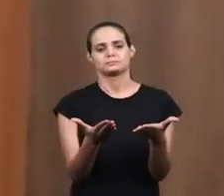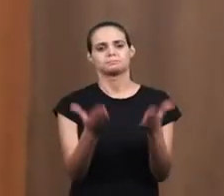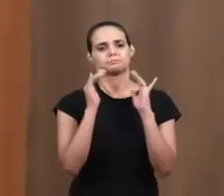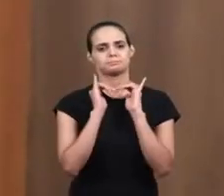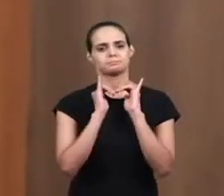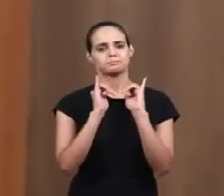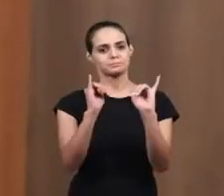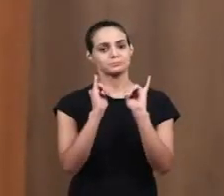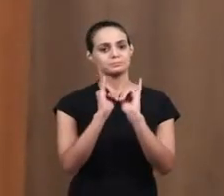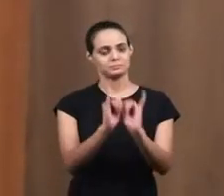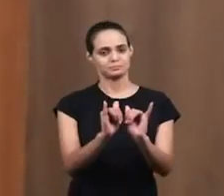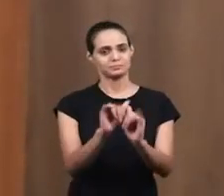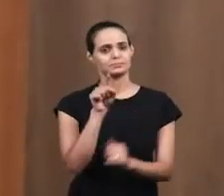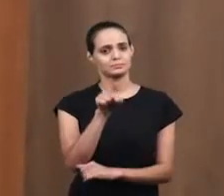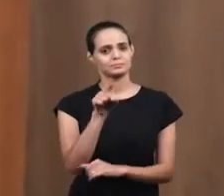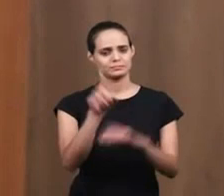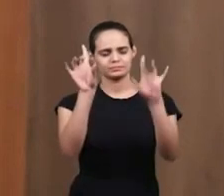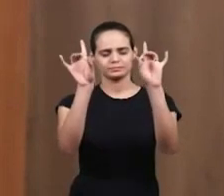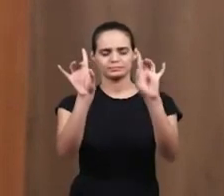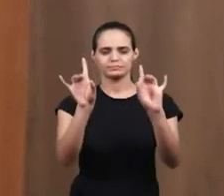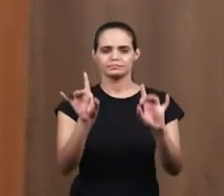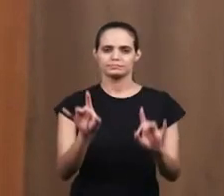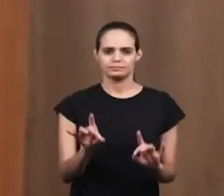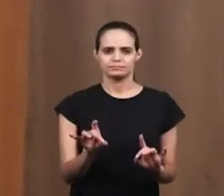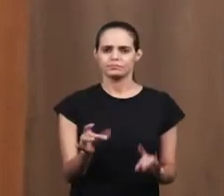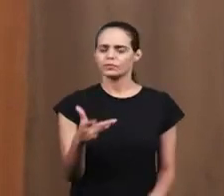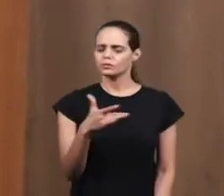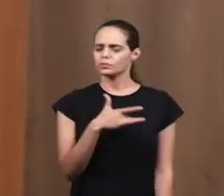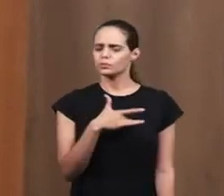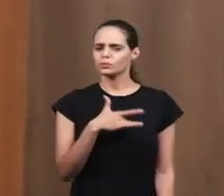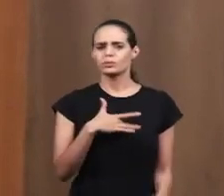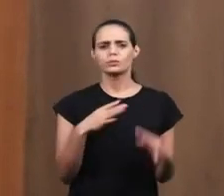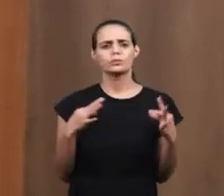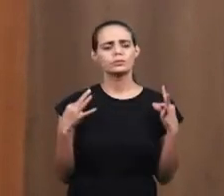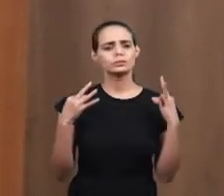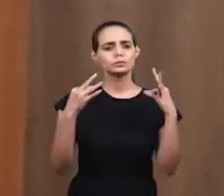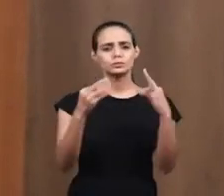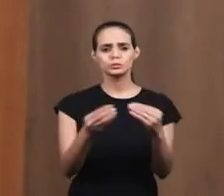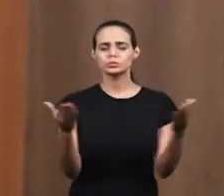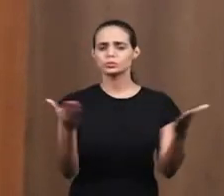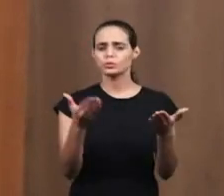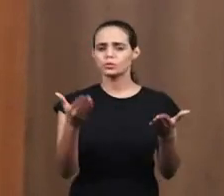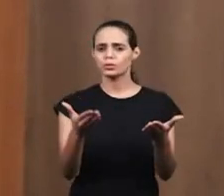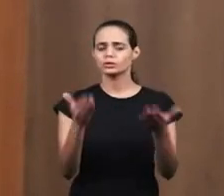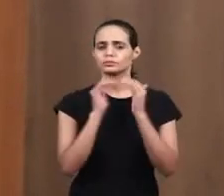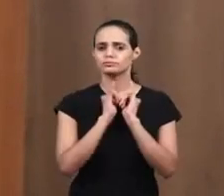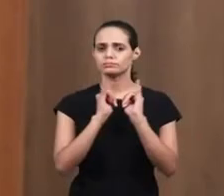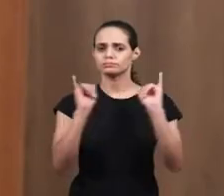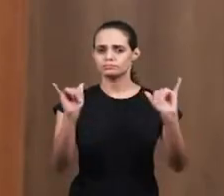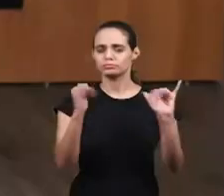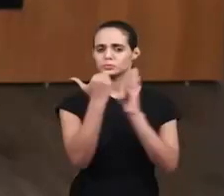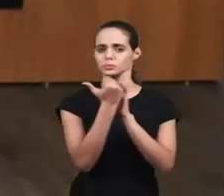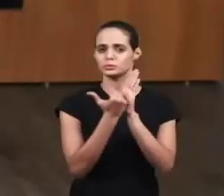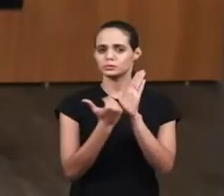Jetzt habe ich ein besonderes Wort an Sie, die von all dem, was heute übertragen